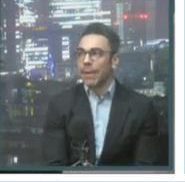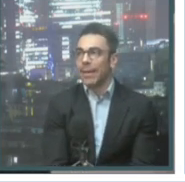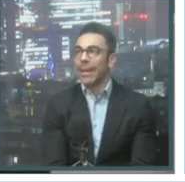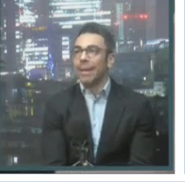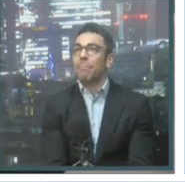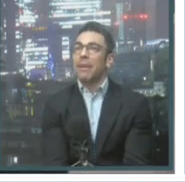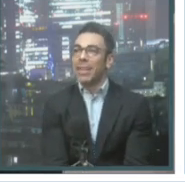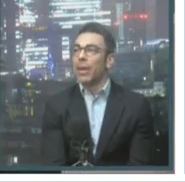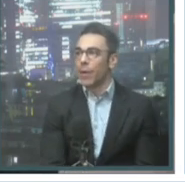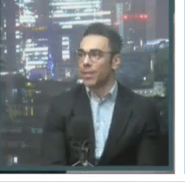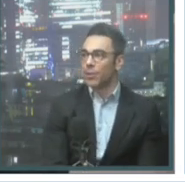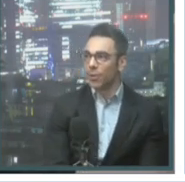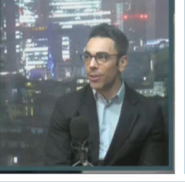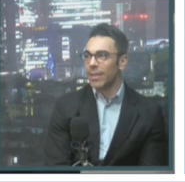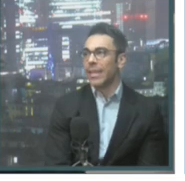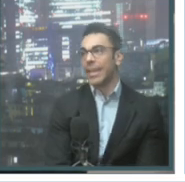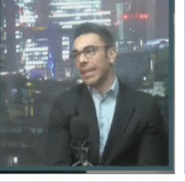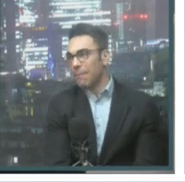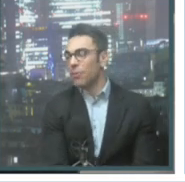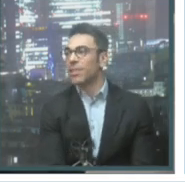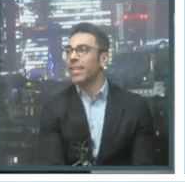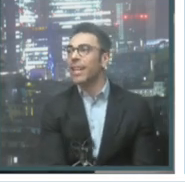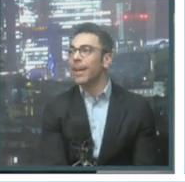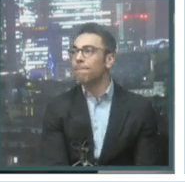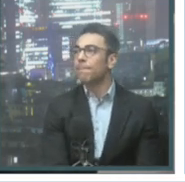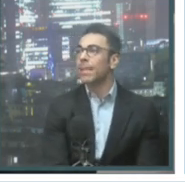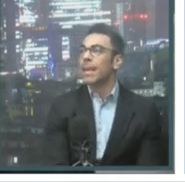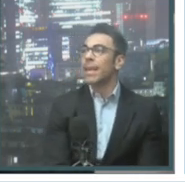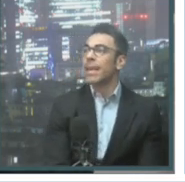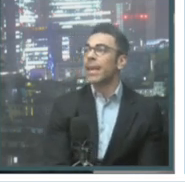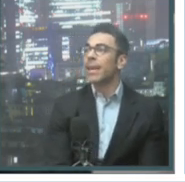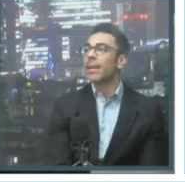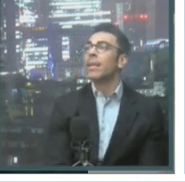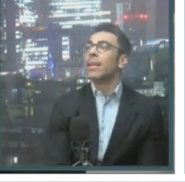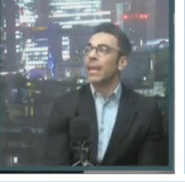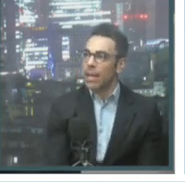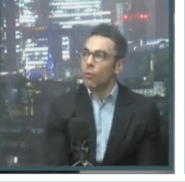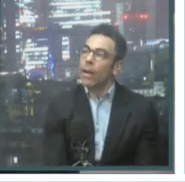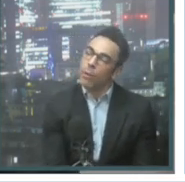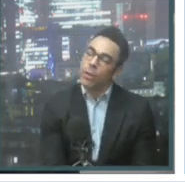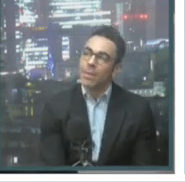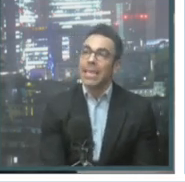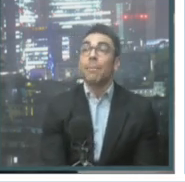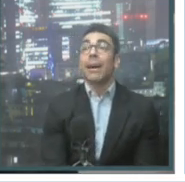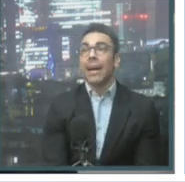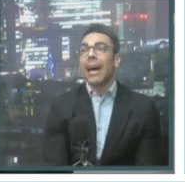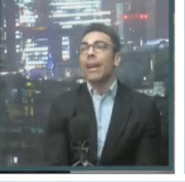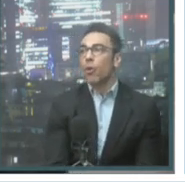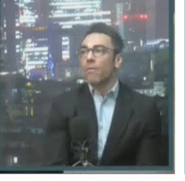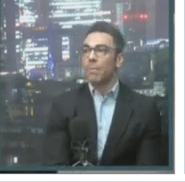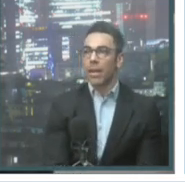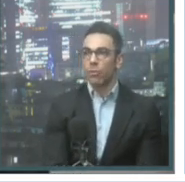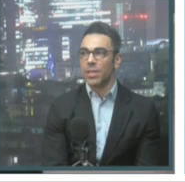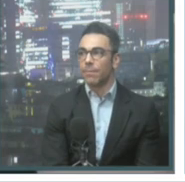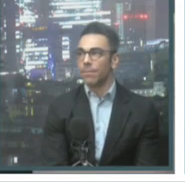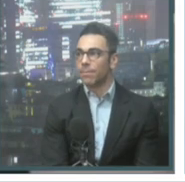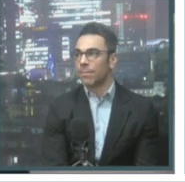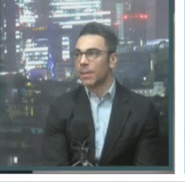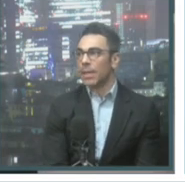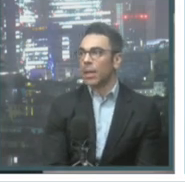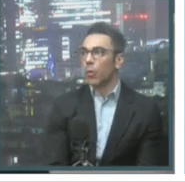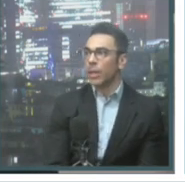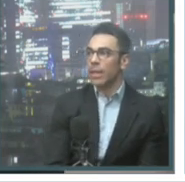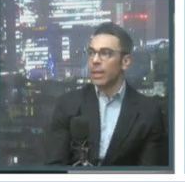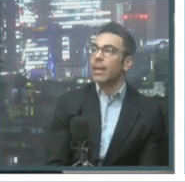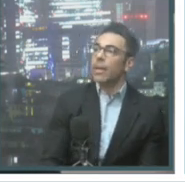rap prevede questo dello stile ma si chiama a nuove penne costello è l'ultima si chiama a noi va bene così circa